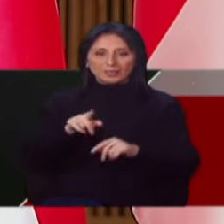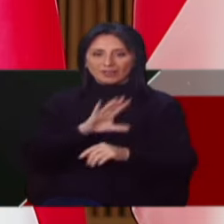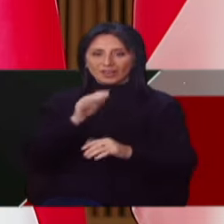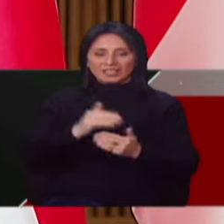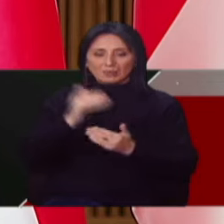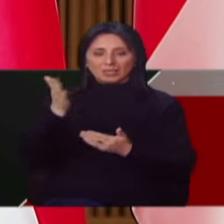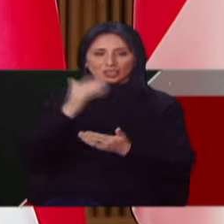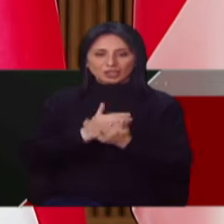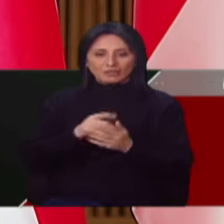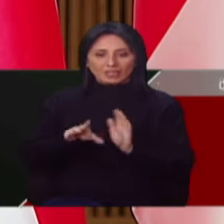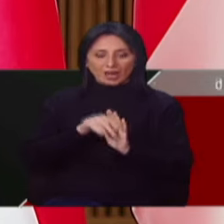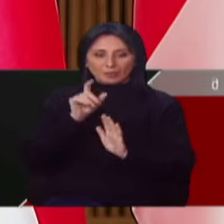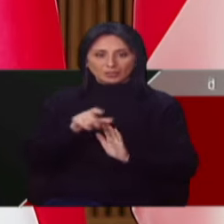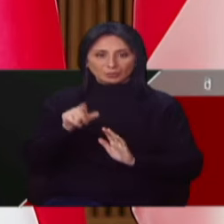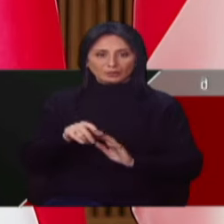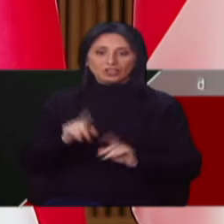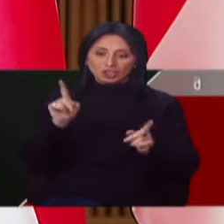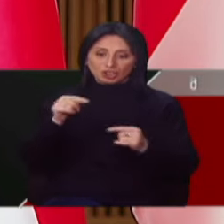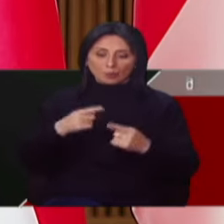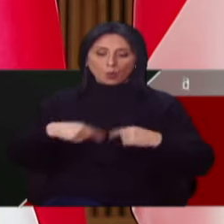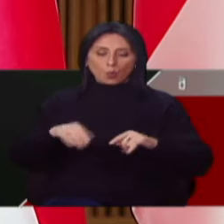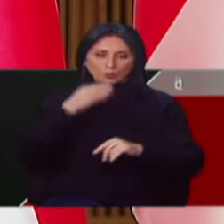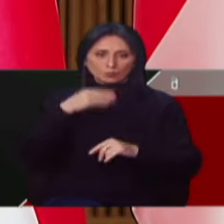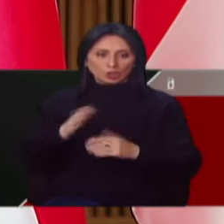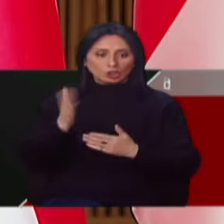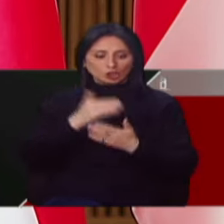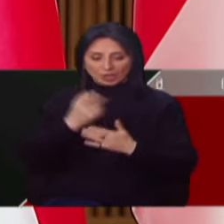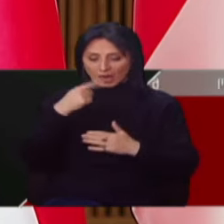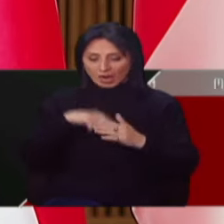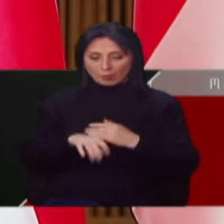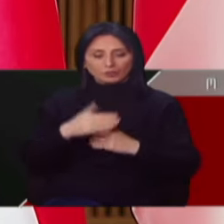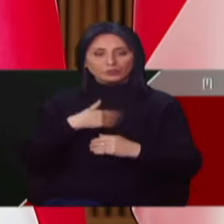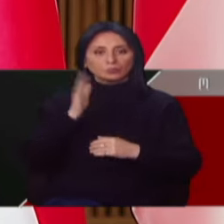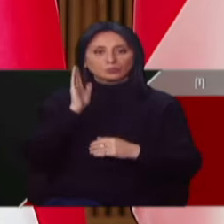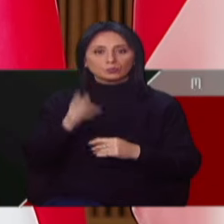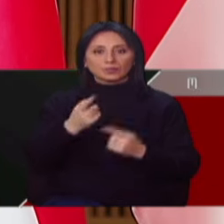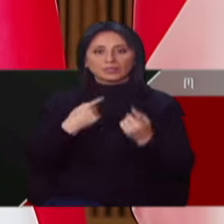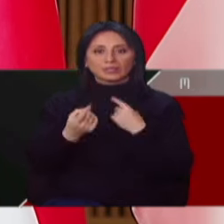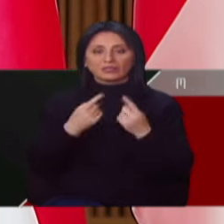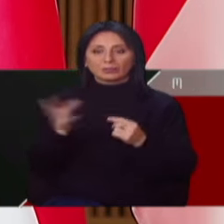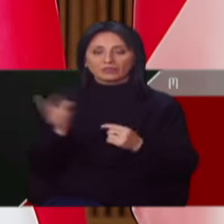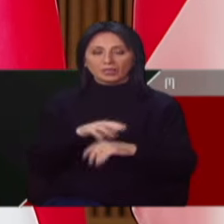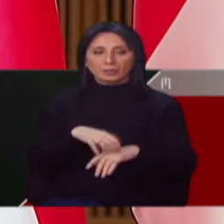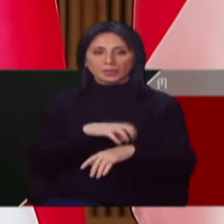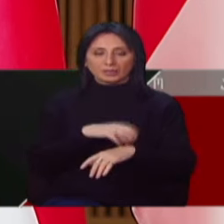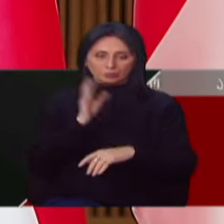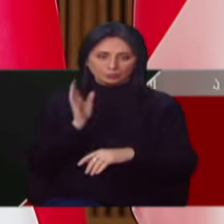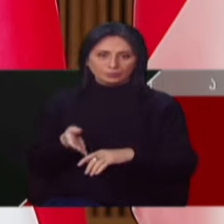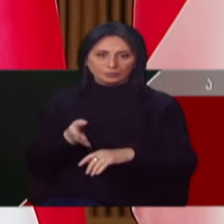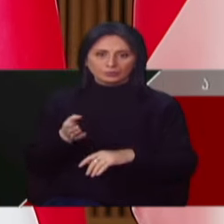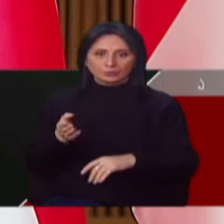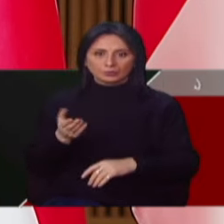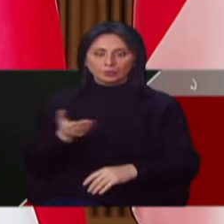ყველაზე მაღალი შედეგი გვექნება ამარჩევნებზე. შესაბამისად, არჩევნების შედეგებიდან გამომდინარე, ჩვენ ვაპირებთ დაველაპარაკოთ ყველა პარტიას,